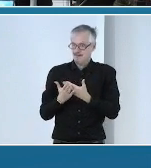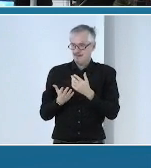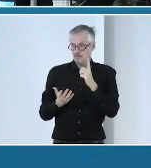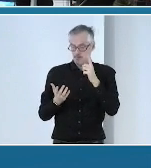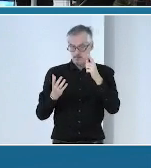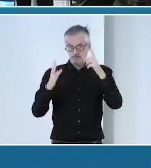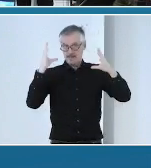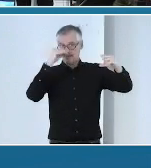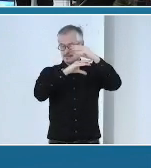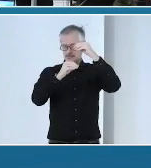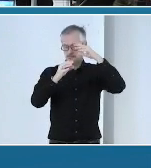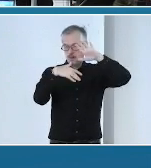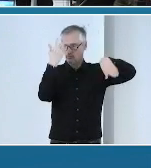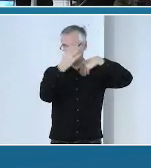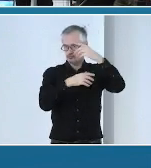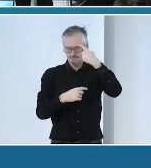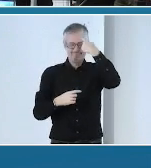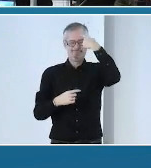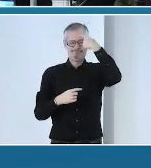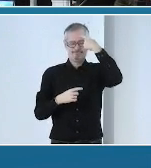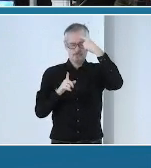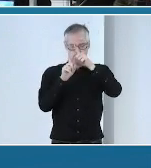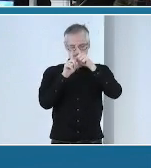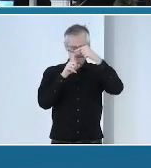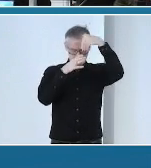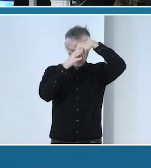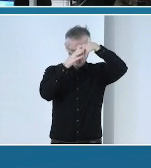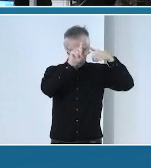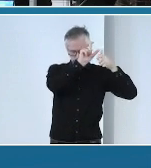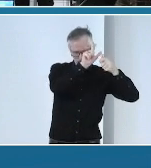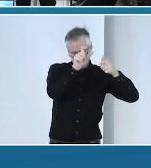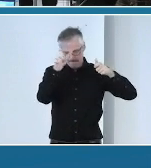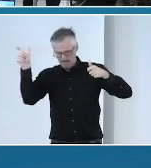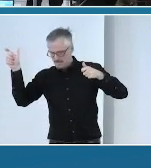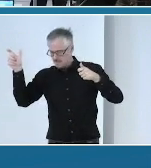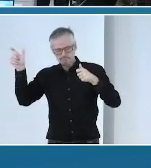dans l'espace, elle a un effet sur l'orientation dans l'espace mental aussi, et donc sur